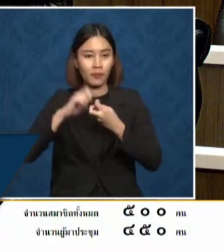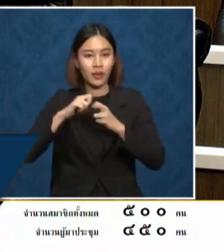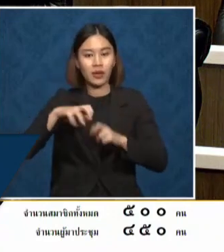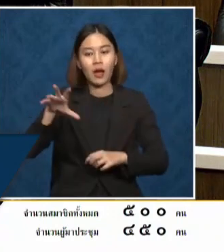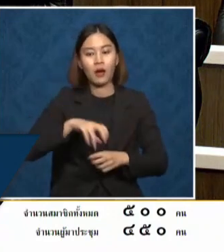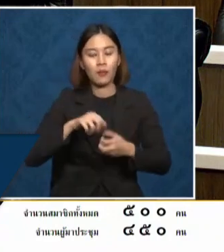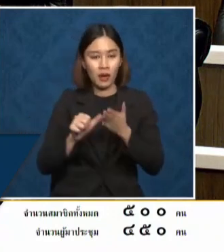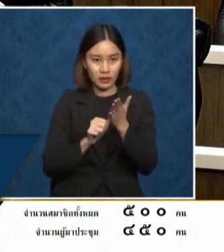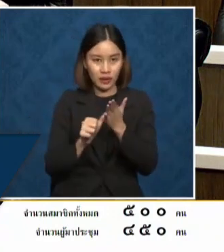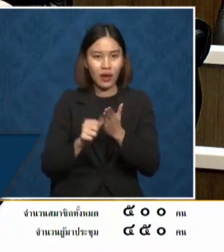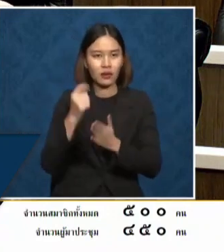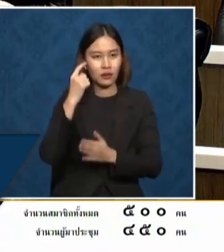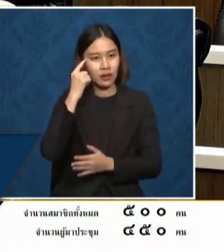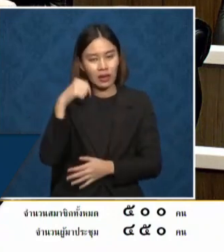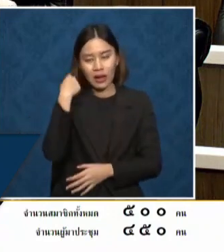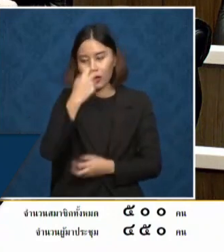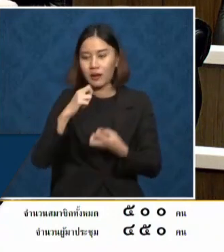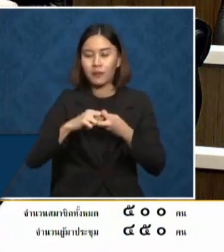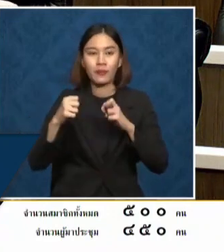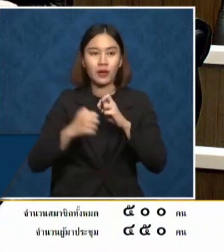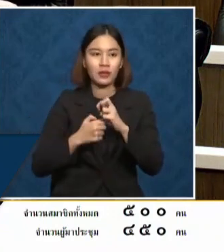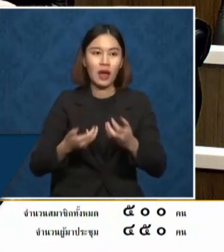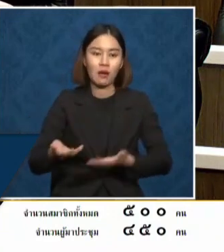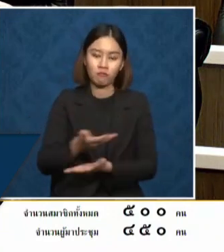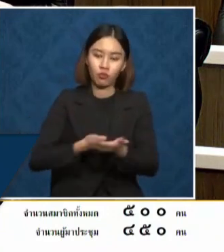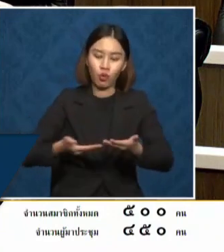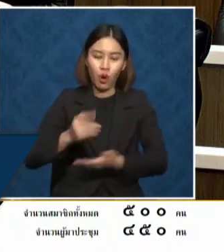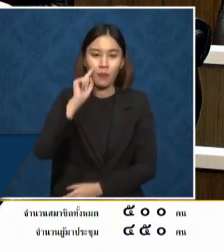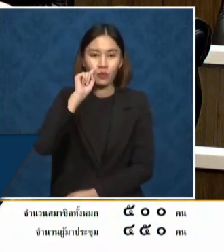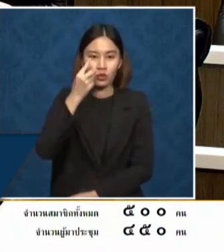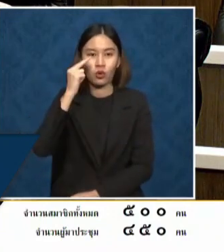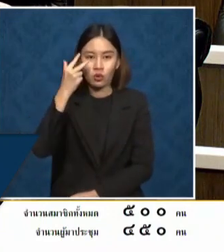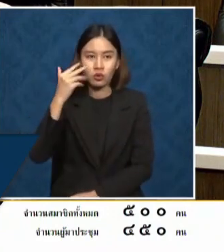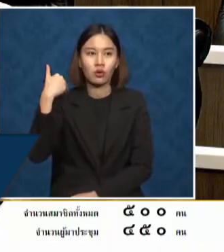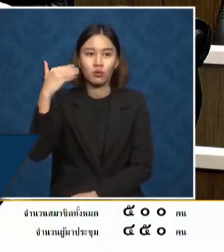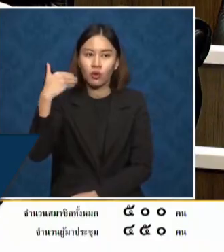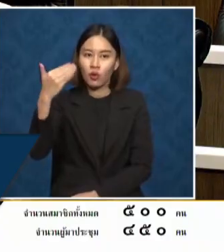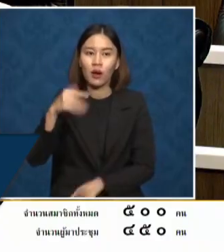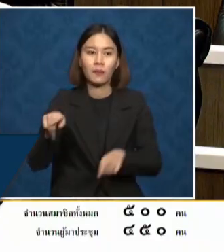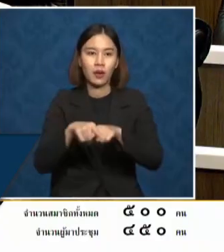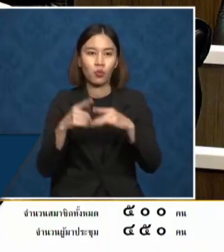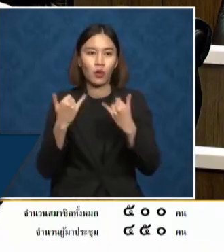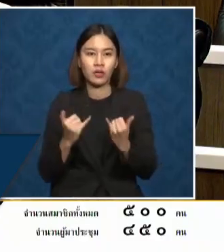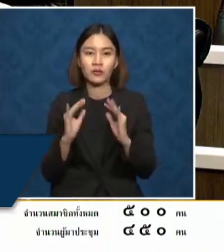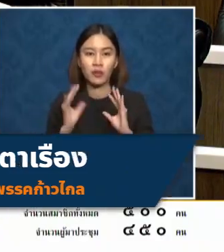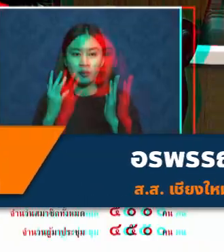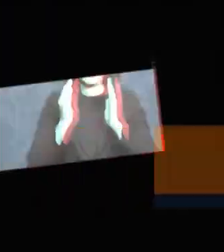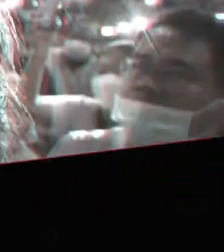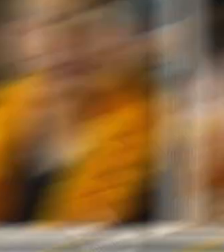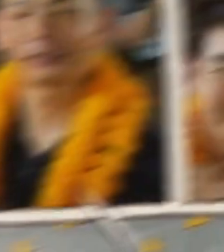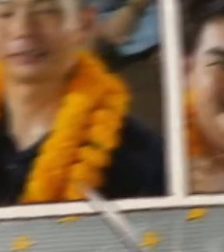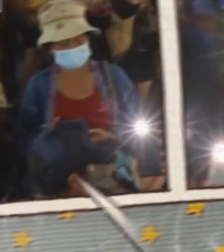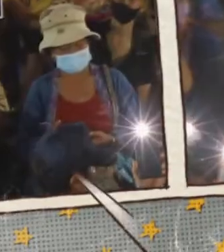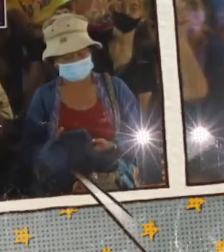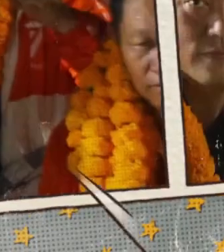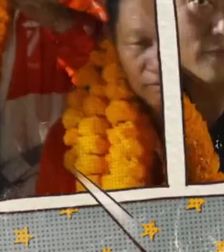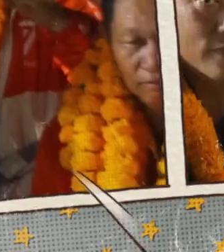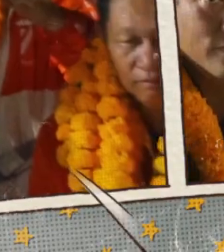มาแก้ไขก็คงไม่มีใครนำปัญหามาพูดแล้วพูดอีกพูดต่อเหมือนทุกวันนี้นะคะขอบคุณค่ะท่าน